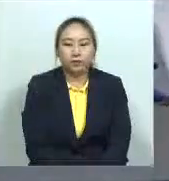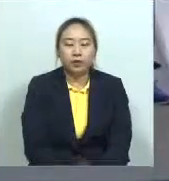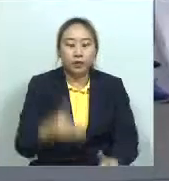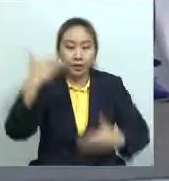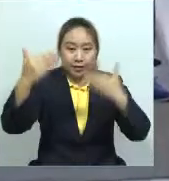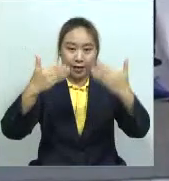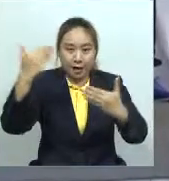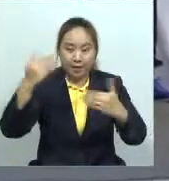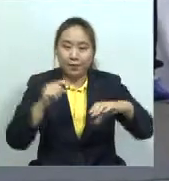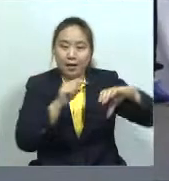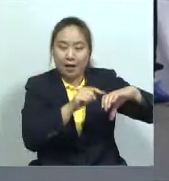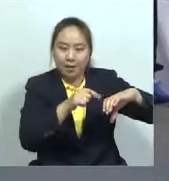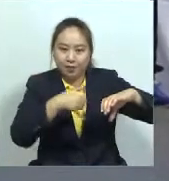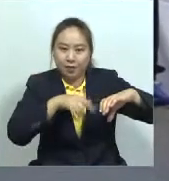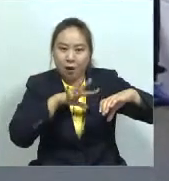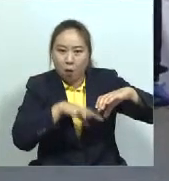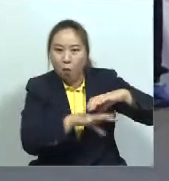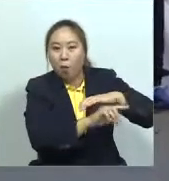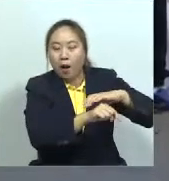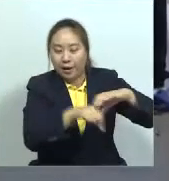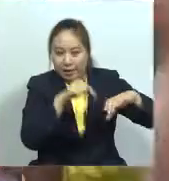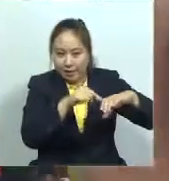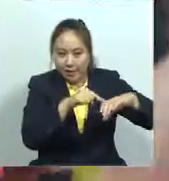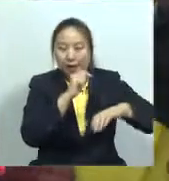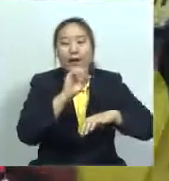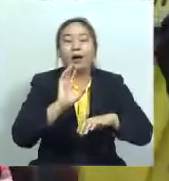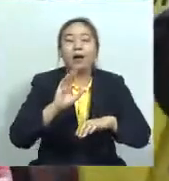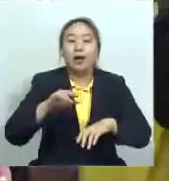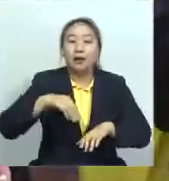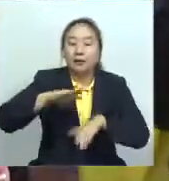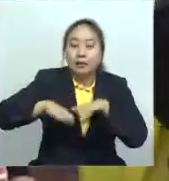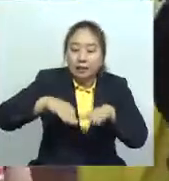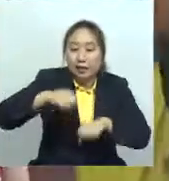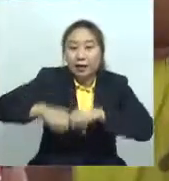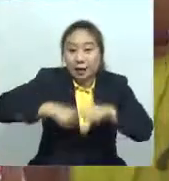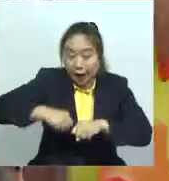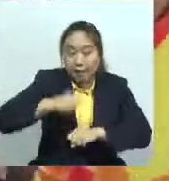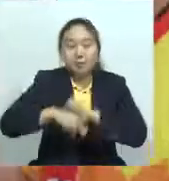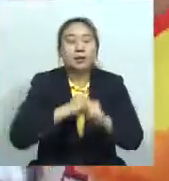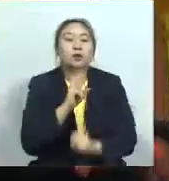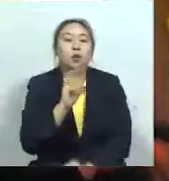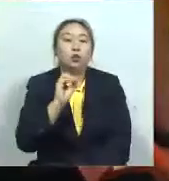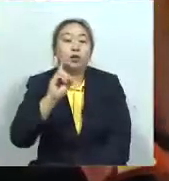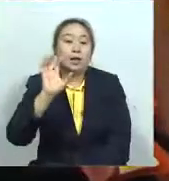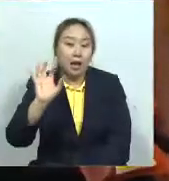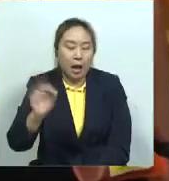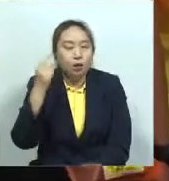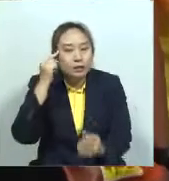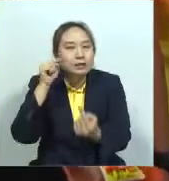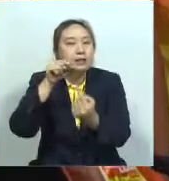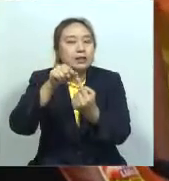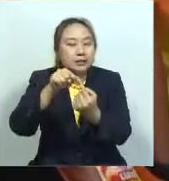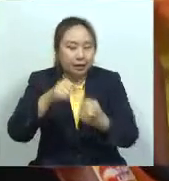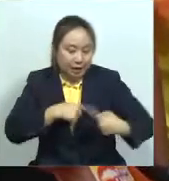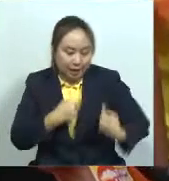กิจกรรมถ้ำหลวงเคฟเดย์ไบค์แอนด์รันนะคะ2019นอกจากจะจัดขึ้นเพื่อรำลึกถึงเหตุการณ์ถ้ำหลวงรวมใจเ